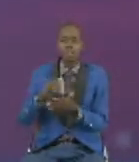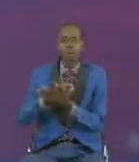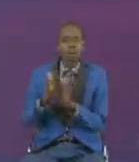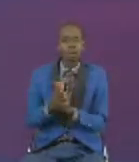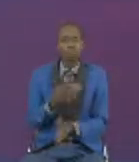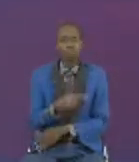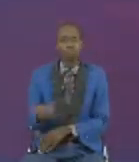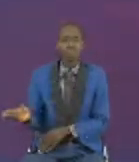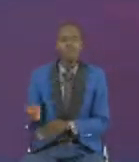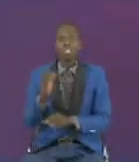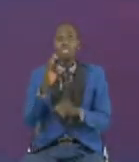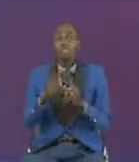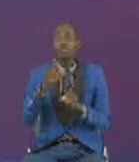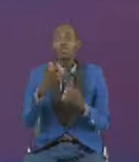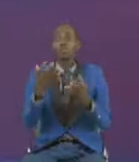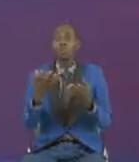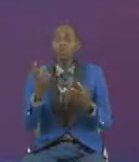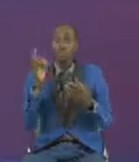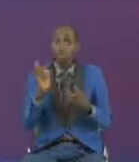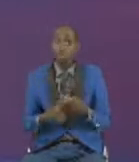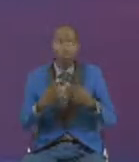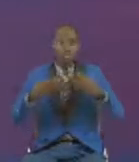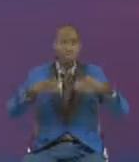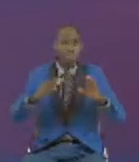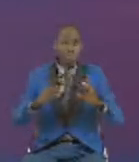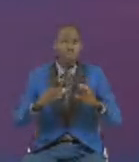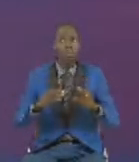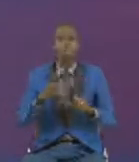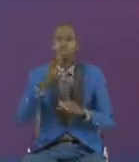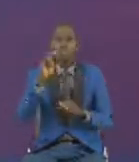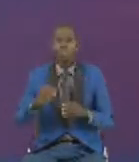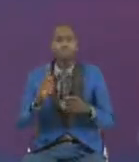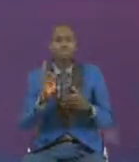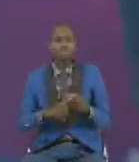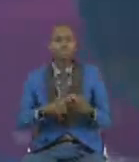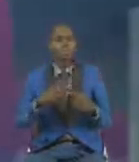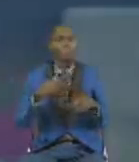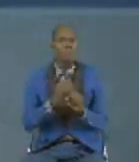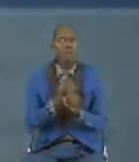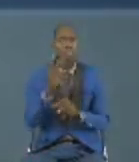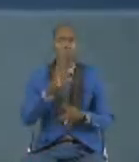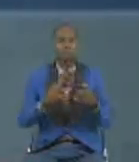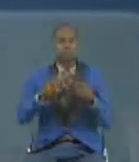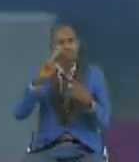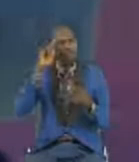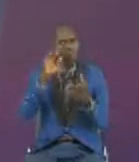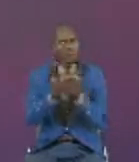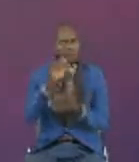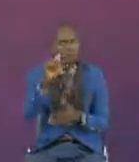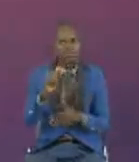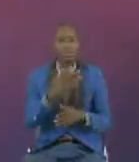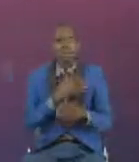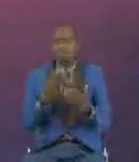tu veux prêcher, tu dois convaincre les gens. Et tu as besoin de présenter la parole